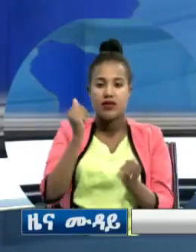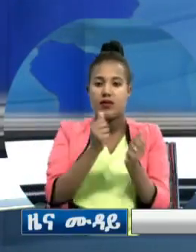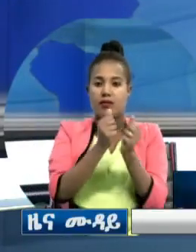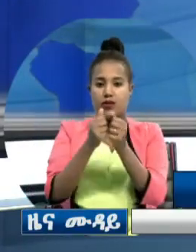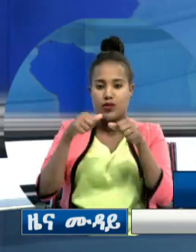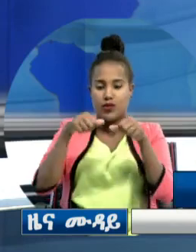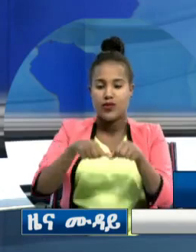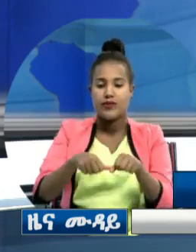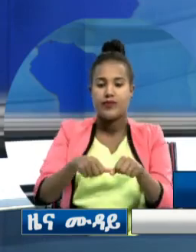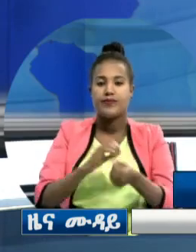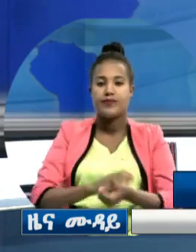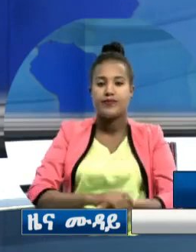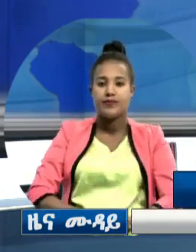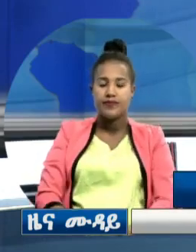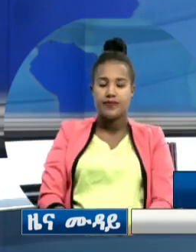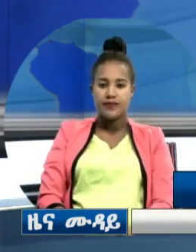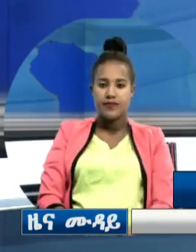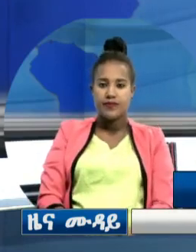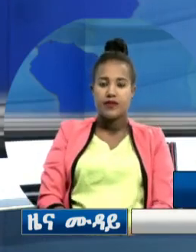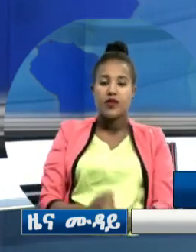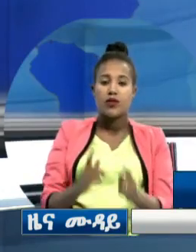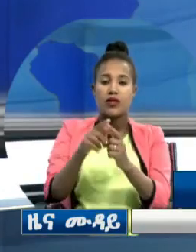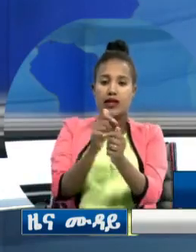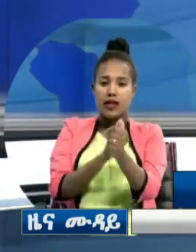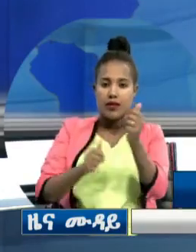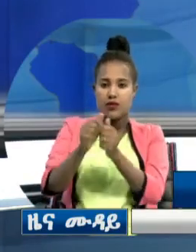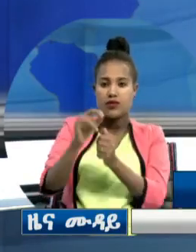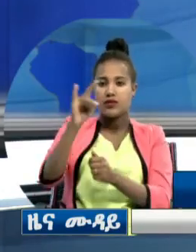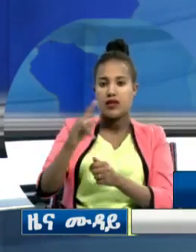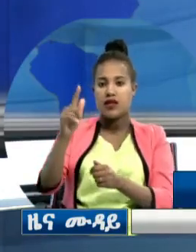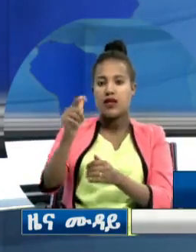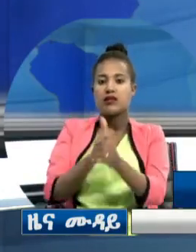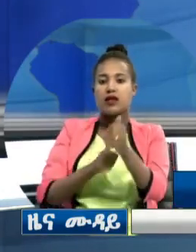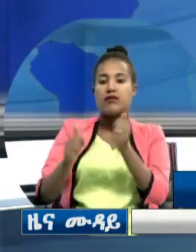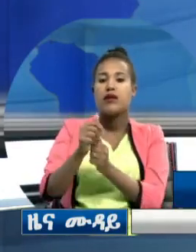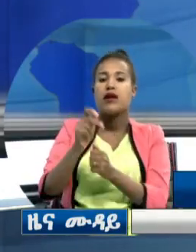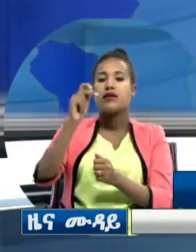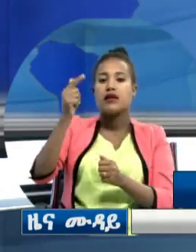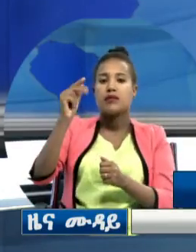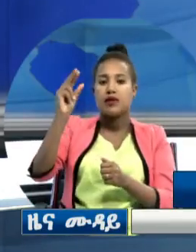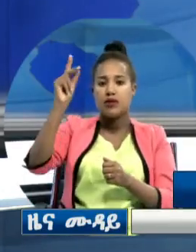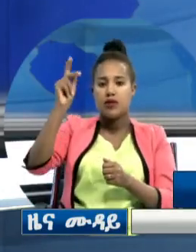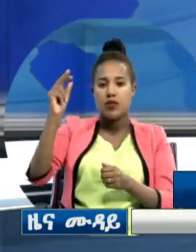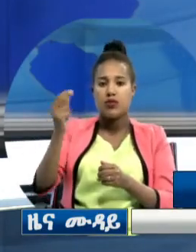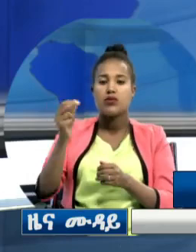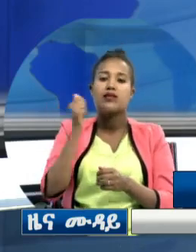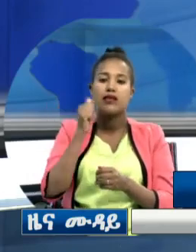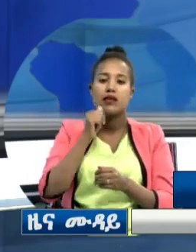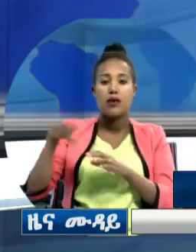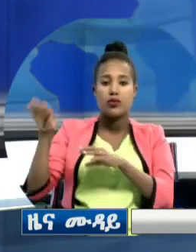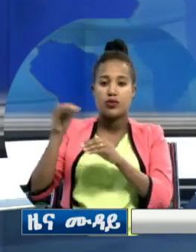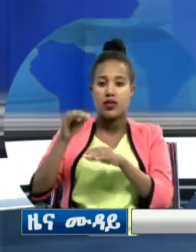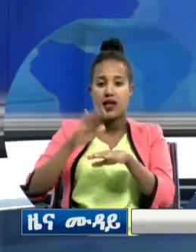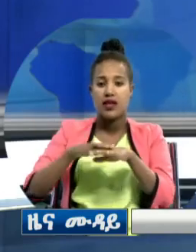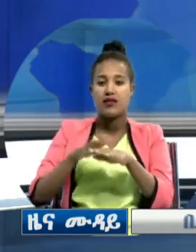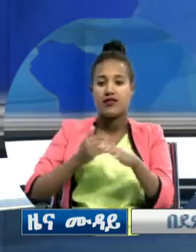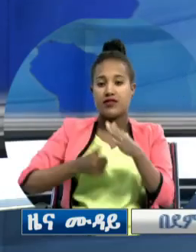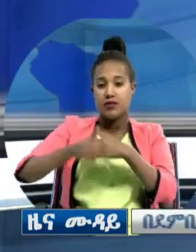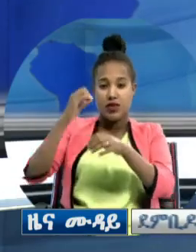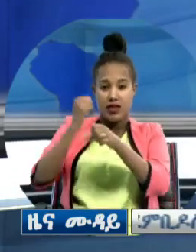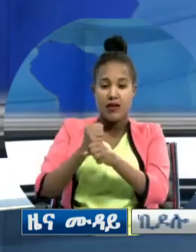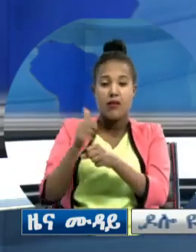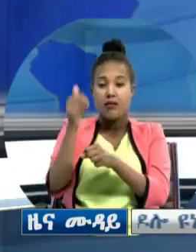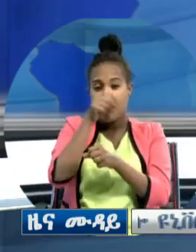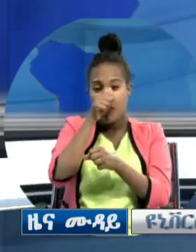ቆዩ ወደ ቀዳሚው ዜናችን ስናልፍ በደምቢዶሎ ዩኒቨርሲቲ ሴት ተማሪዎች ላይ የተፈጸመው ገታ በኢትዮጵያውያን